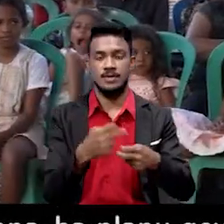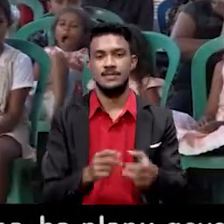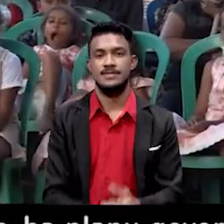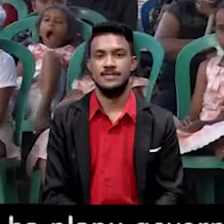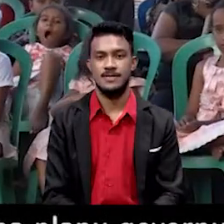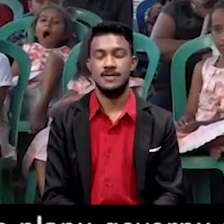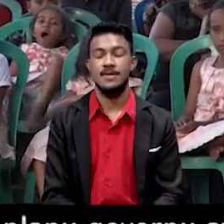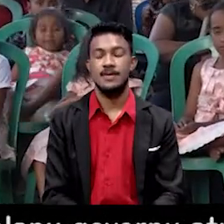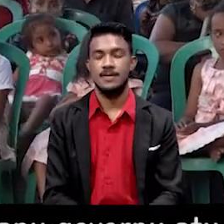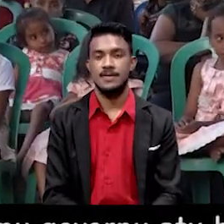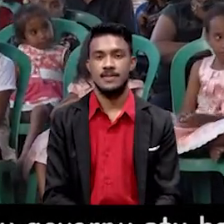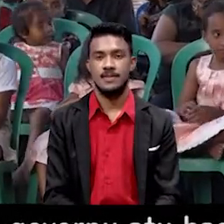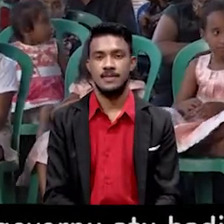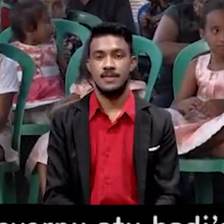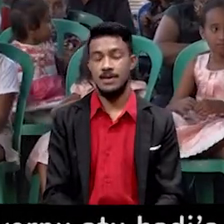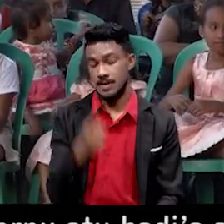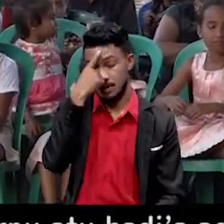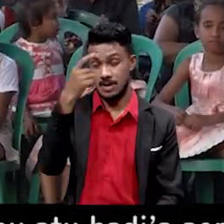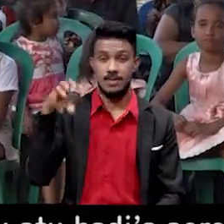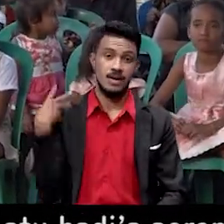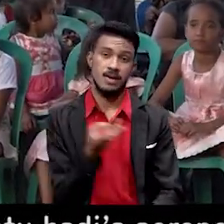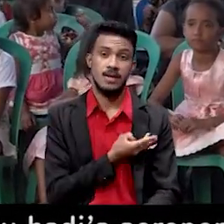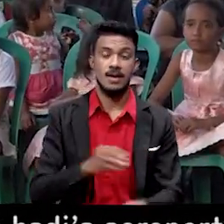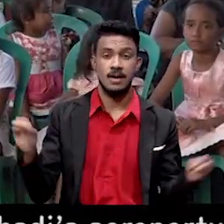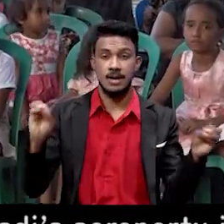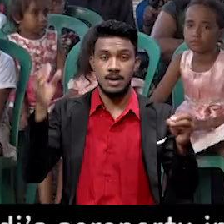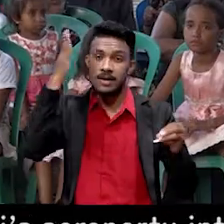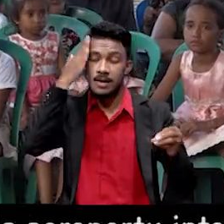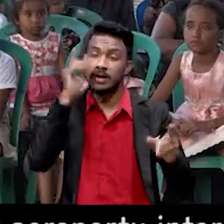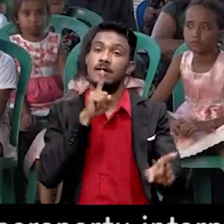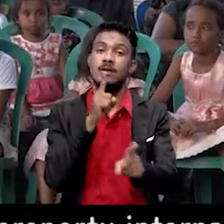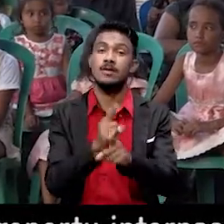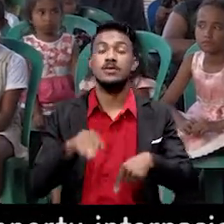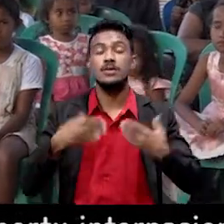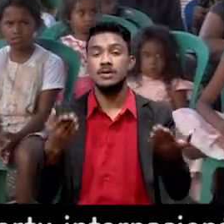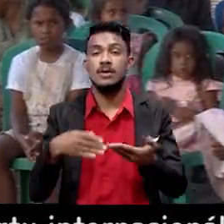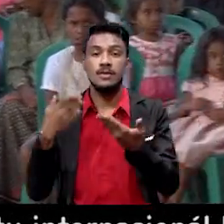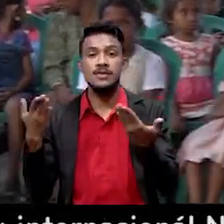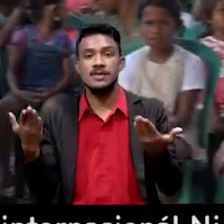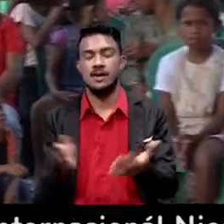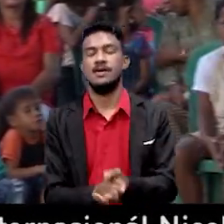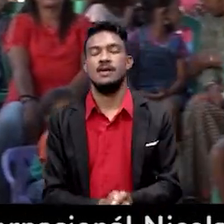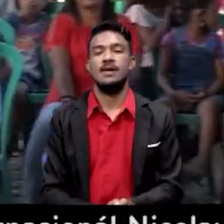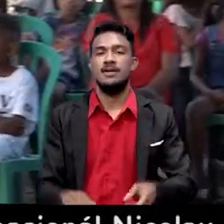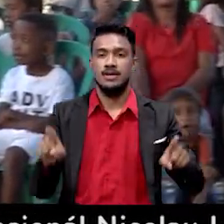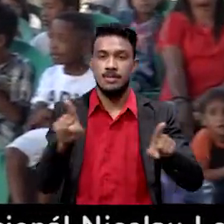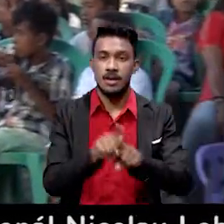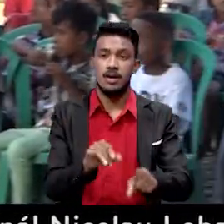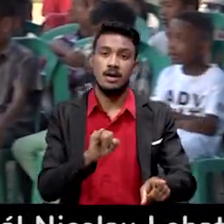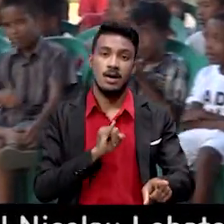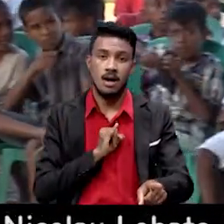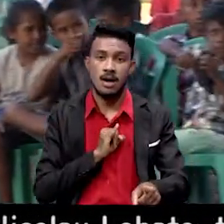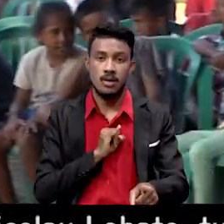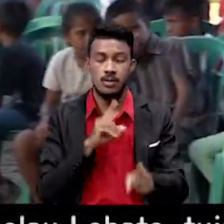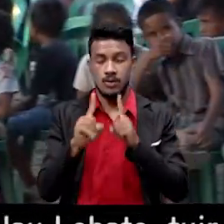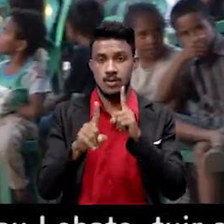pokoknya terus tama itulah teni lolos insa insa insa Nedoni maka, kau perwitu kezama